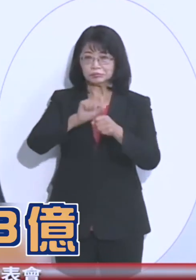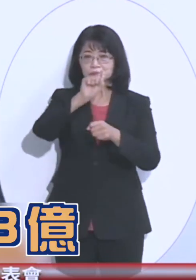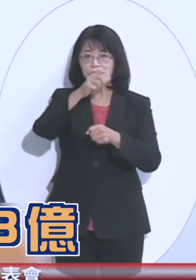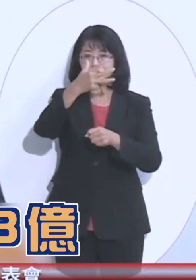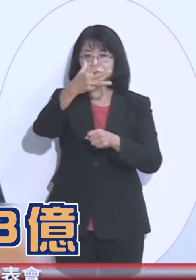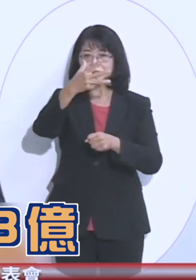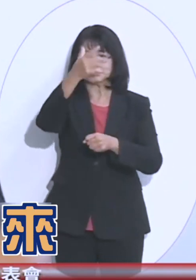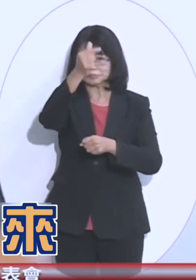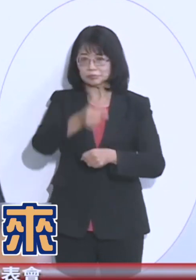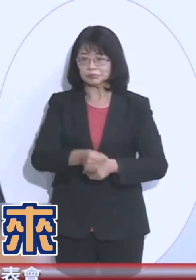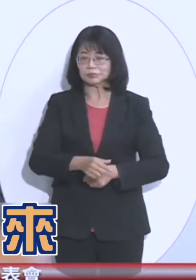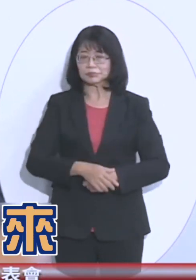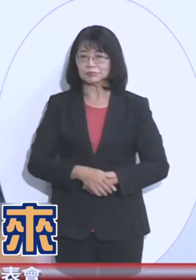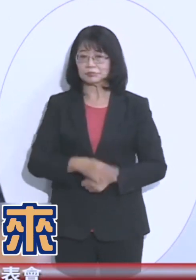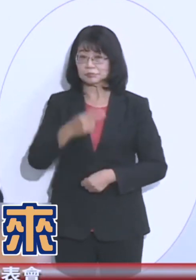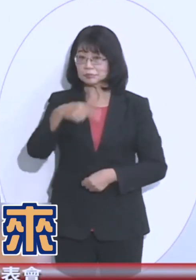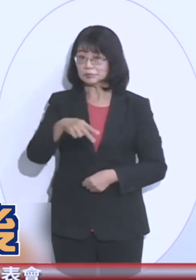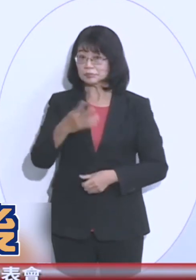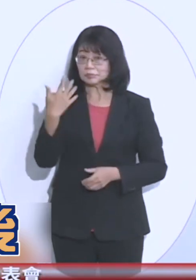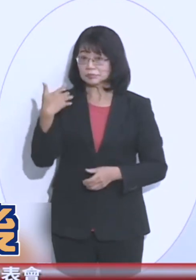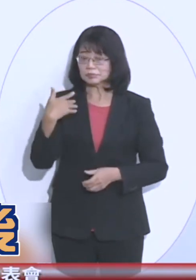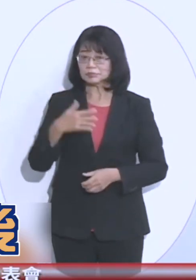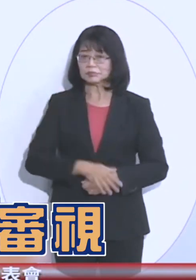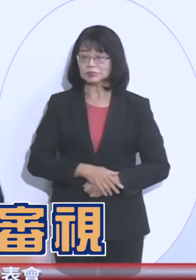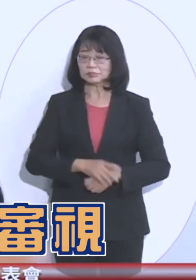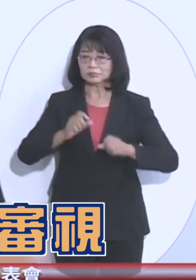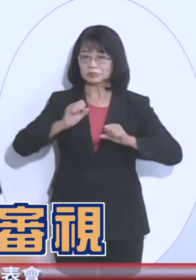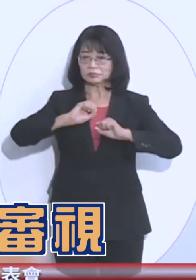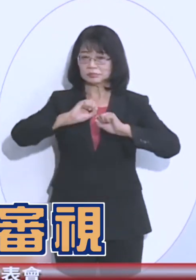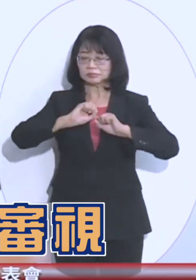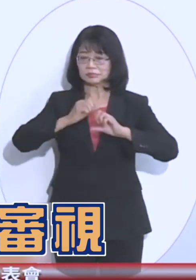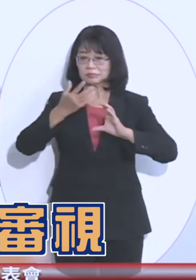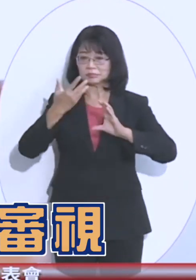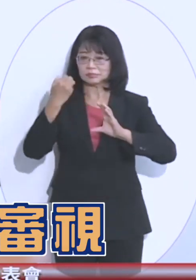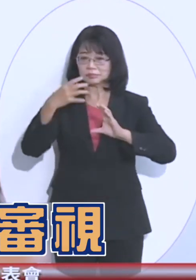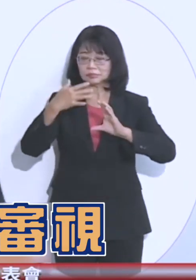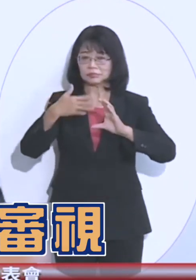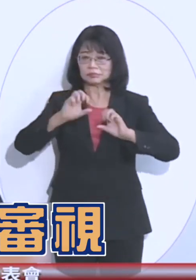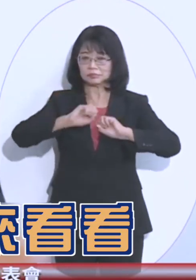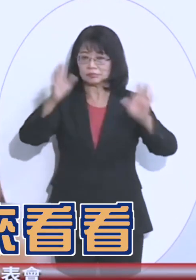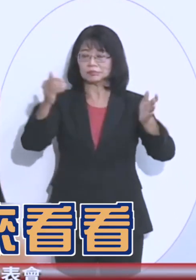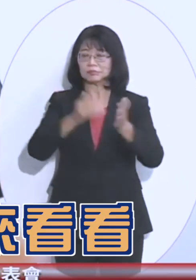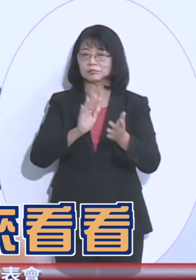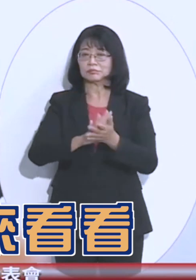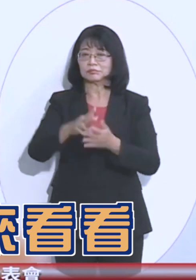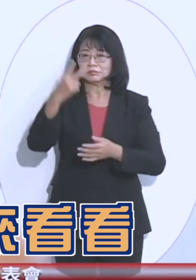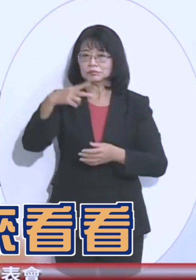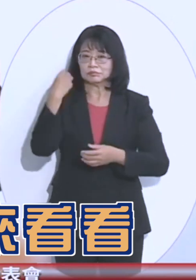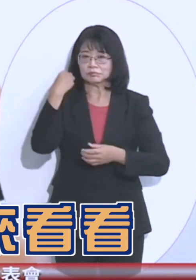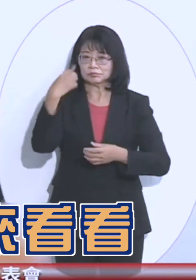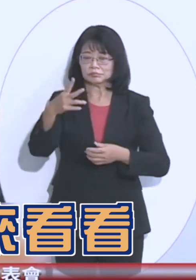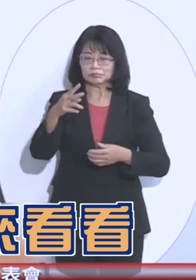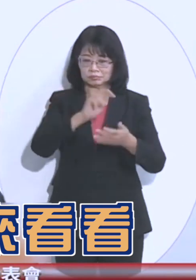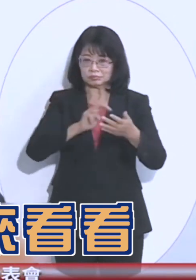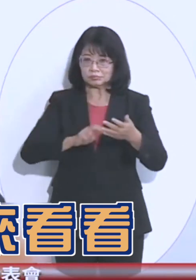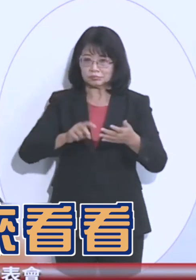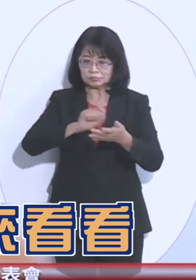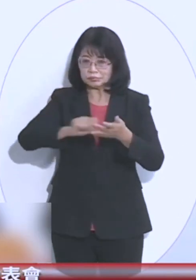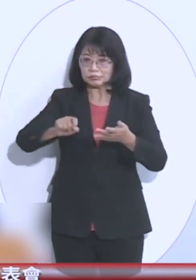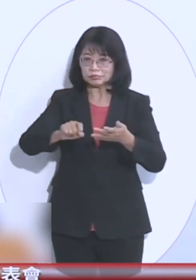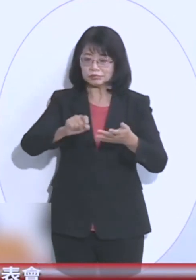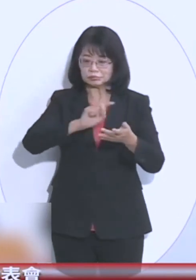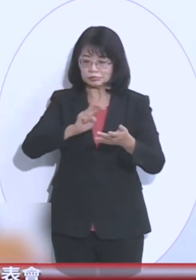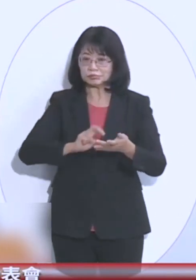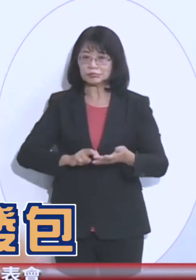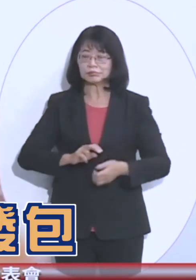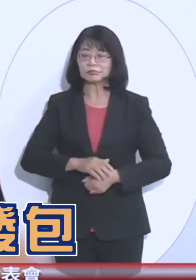18亿，18亿进前铺出来发布新闻了，我开始讲要重新审视，所有的标案提出来看卖啊。